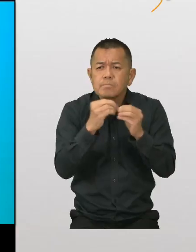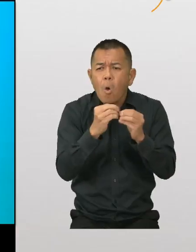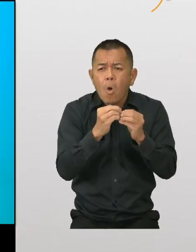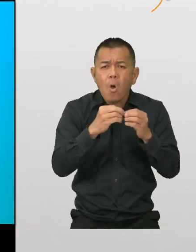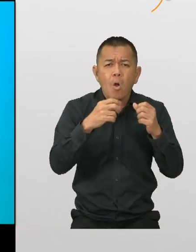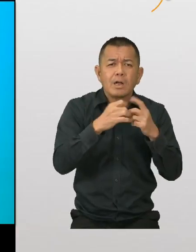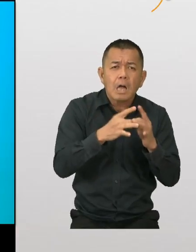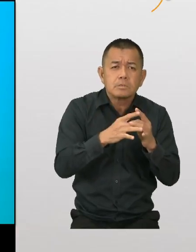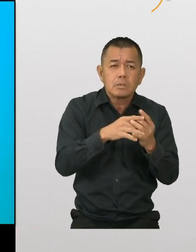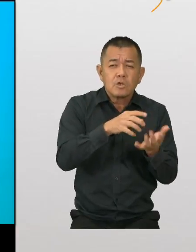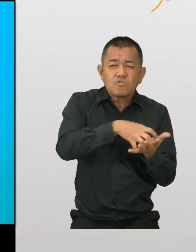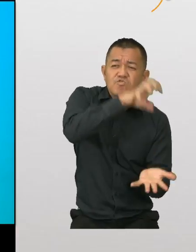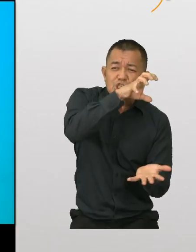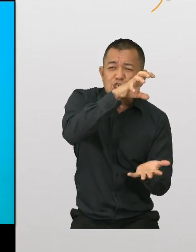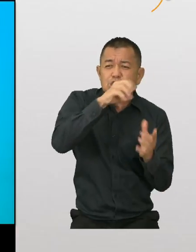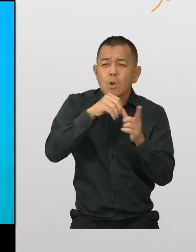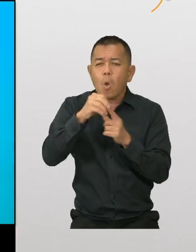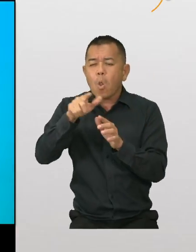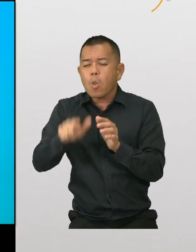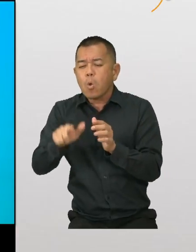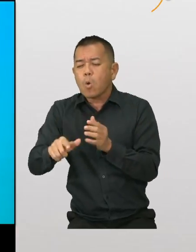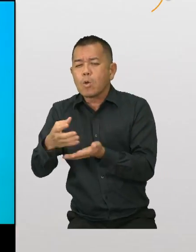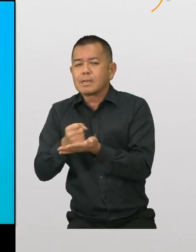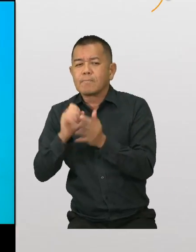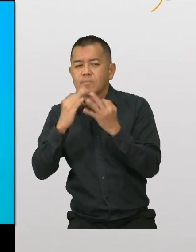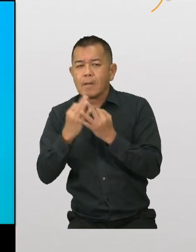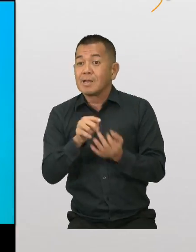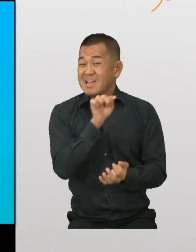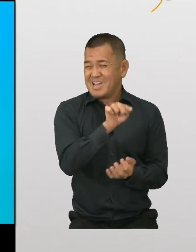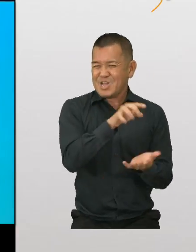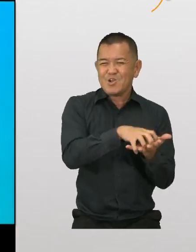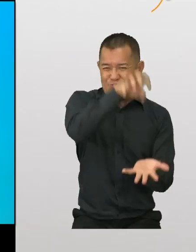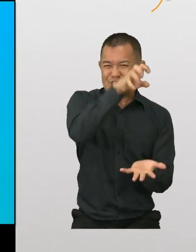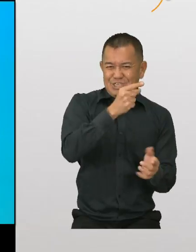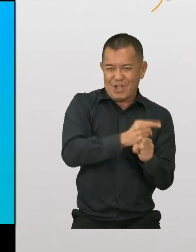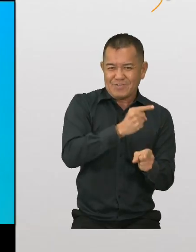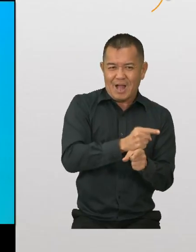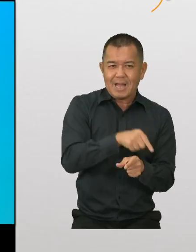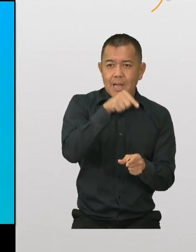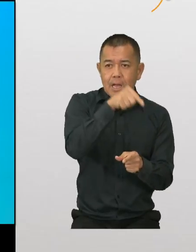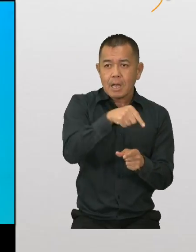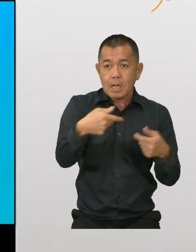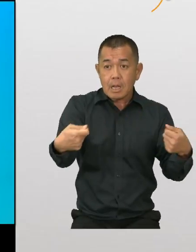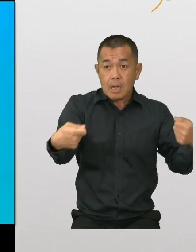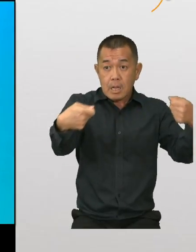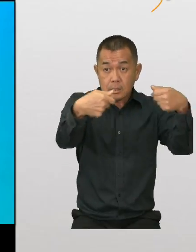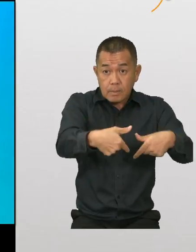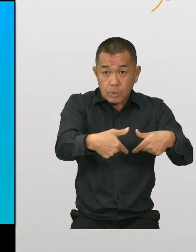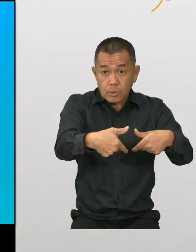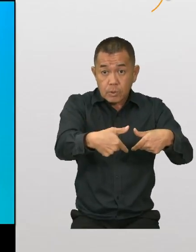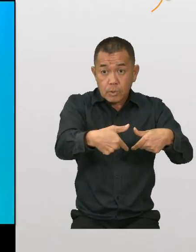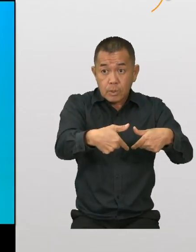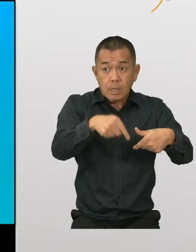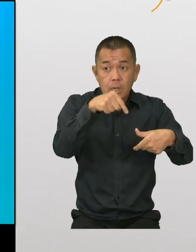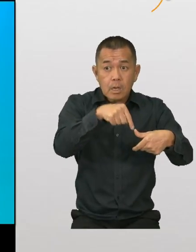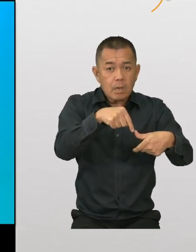然是有钱的 It 家 is the 庭 wealthy. 所以如果政府 Subsidizing the cost of 全面津 electricity 贴 by 电费的 fixing a 话 low tariff 固定电价 is not 这 the 不 best 是 way